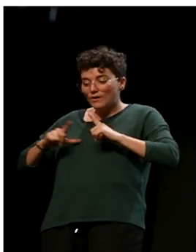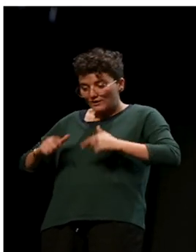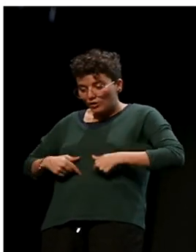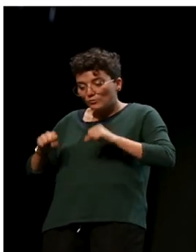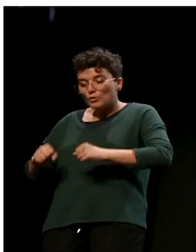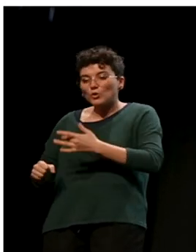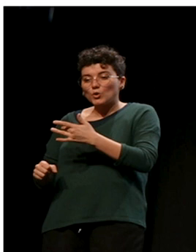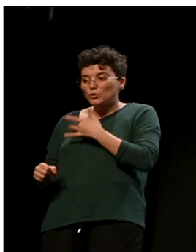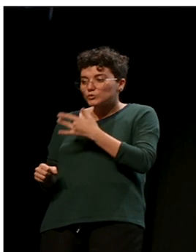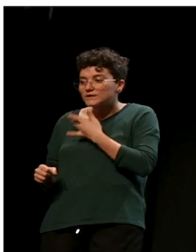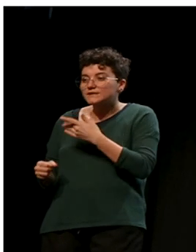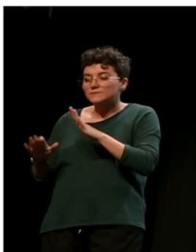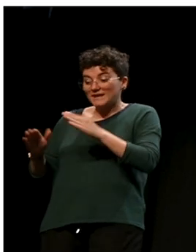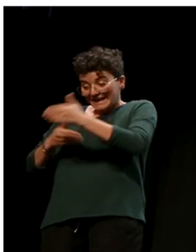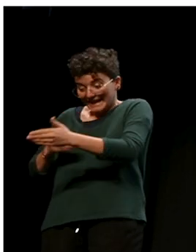utile, important,